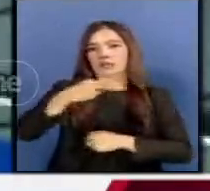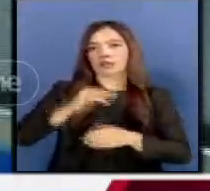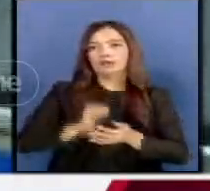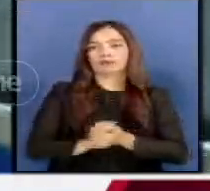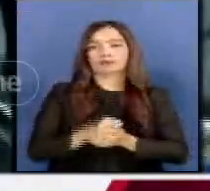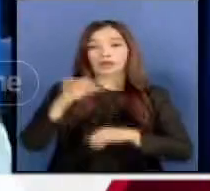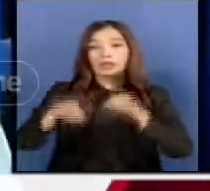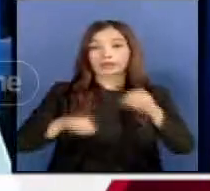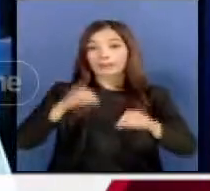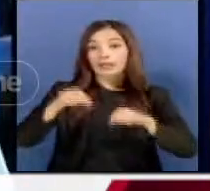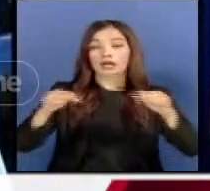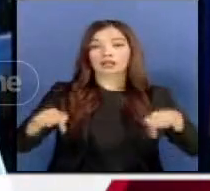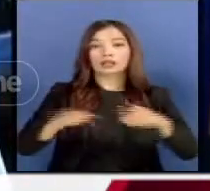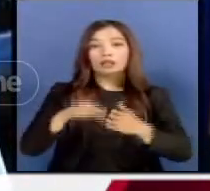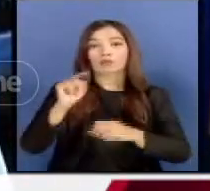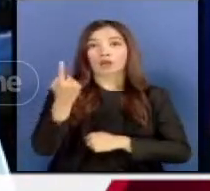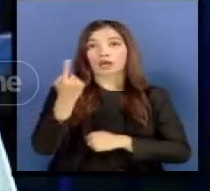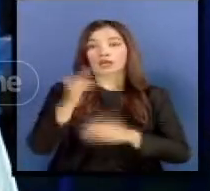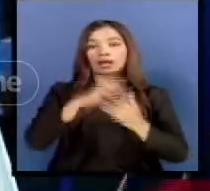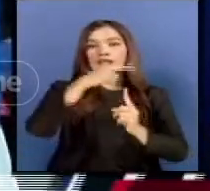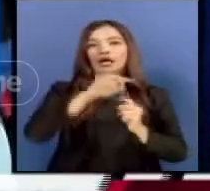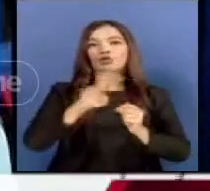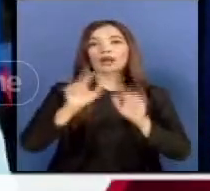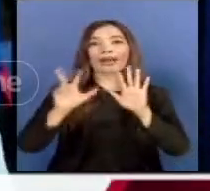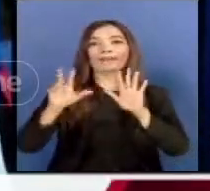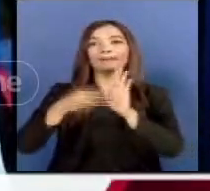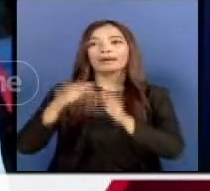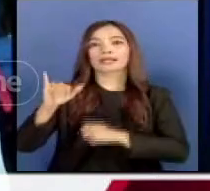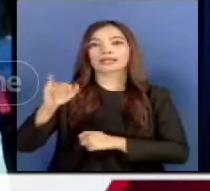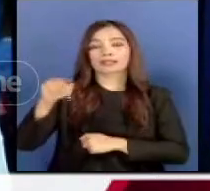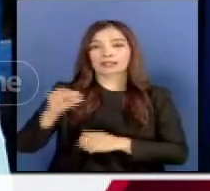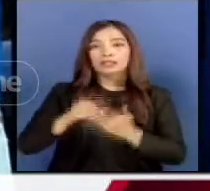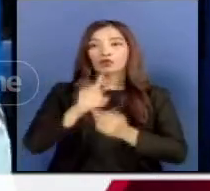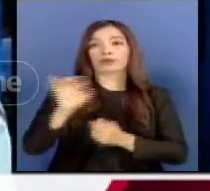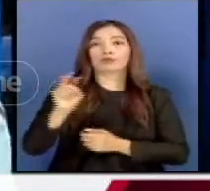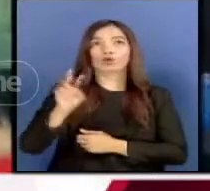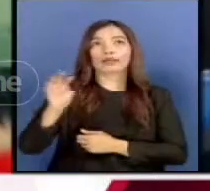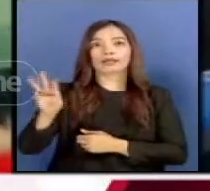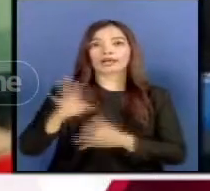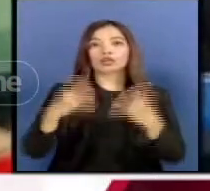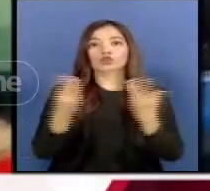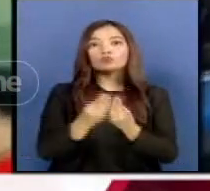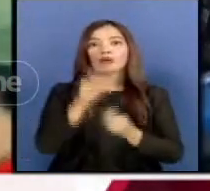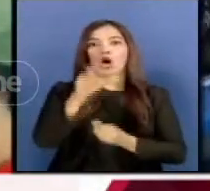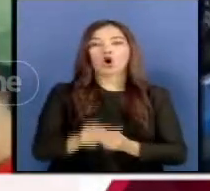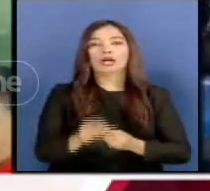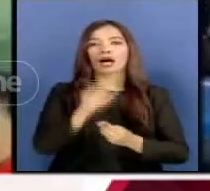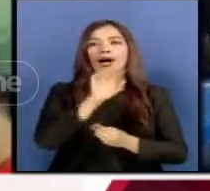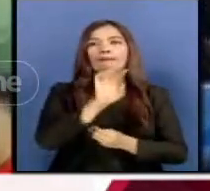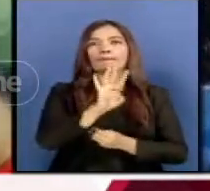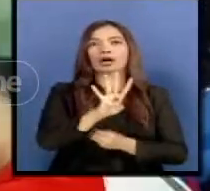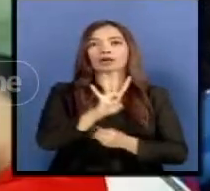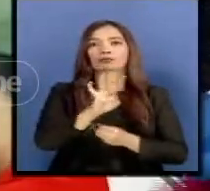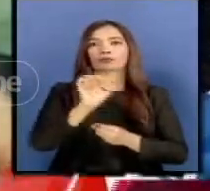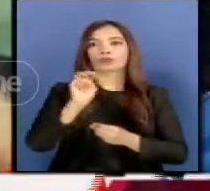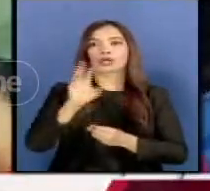One Runner nantinya akan diadakan pada tanggal 28 Mei 2023 dengan peserta sekitar 4.000 orang.